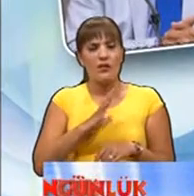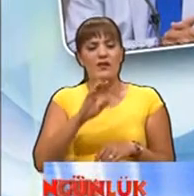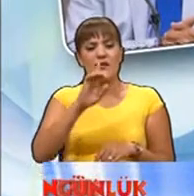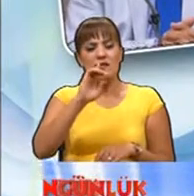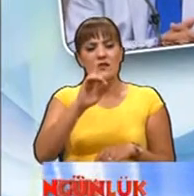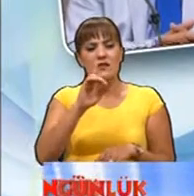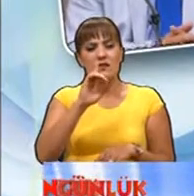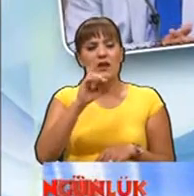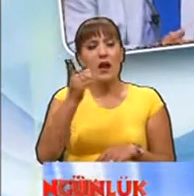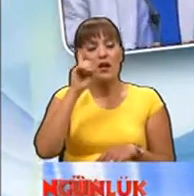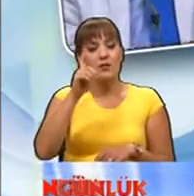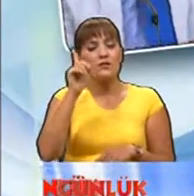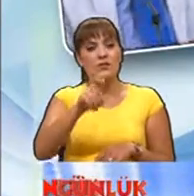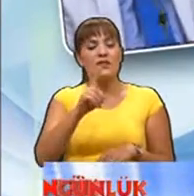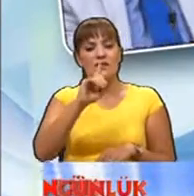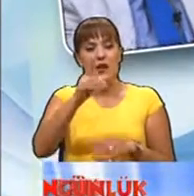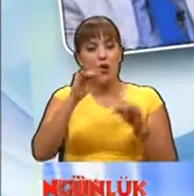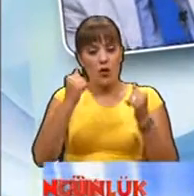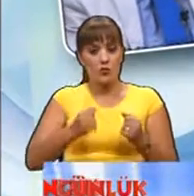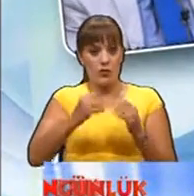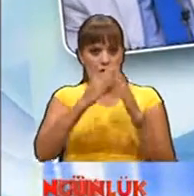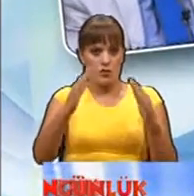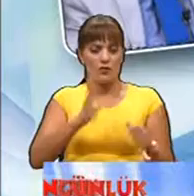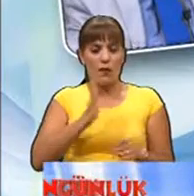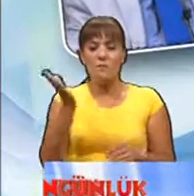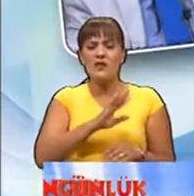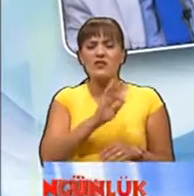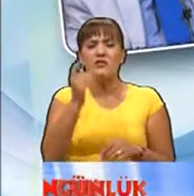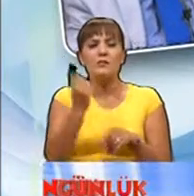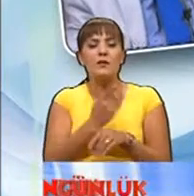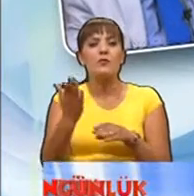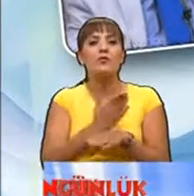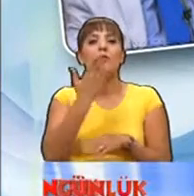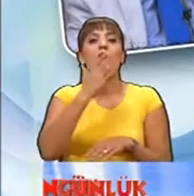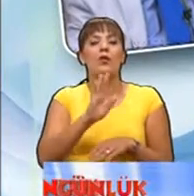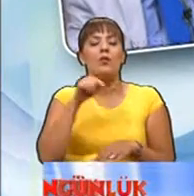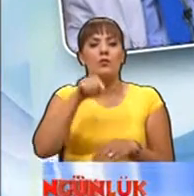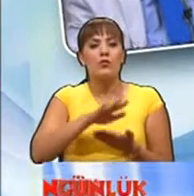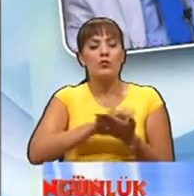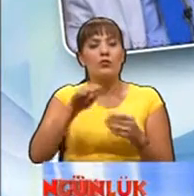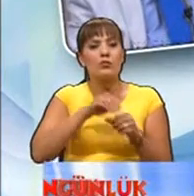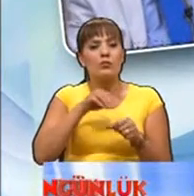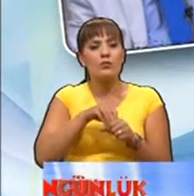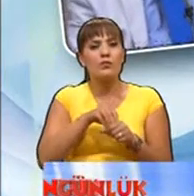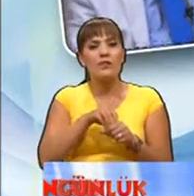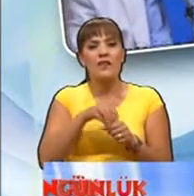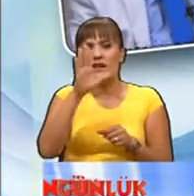Sadece akıllıca bir soru. Sadece oturulan konut varsa ve başka da hiçbir mülk yoksa bu durumda kime kalıyor